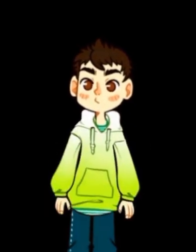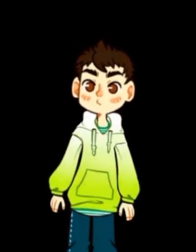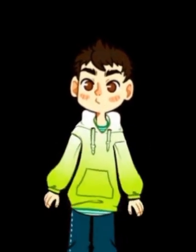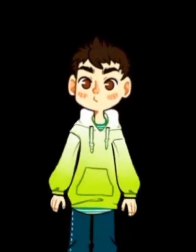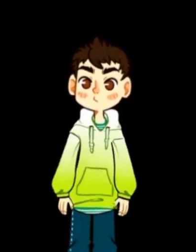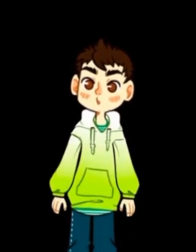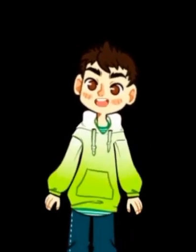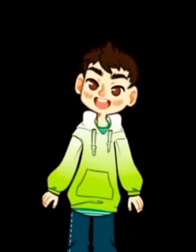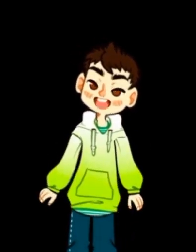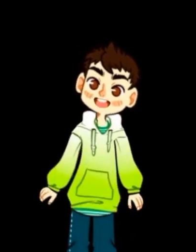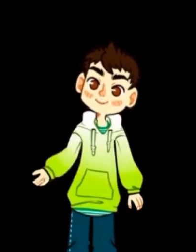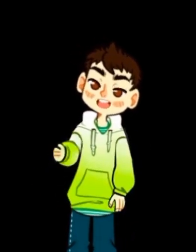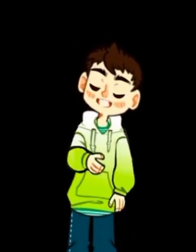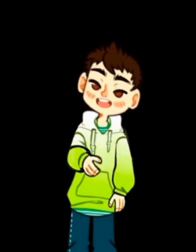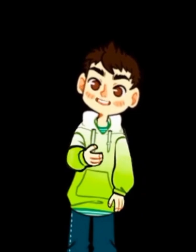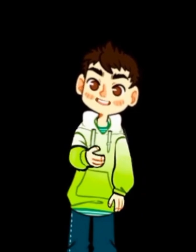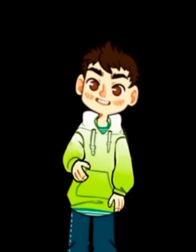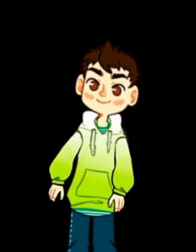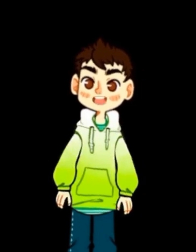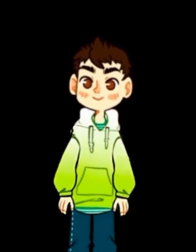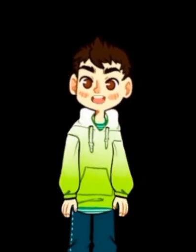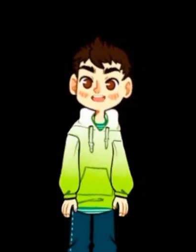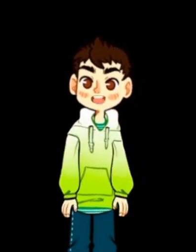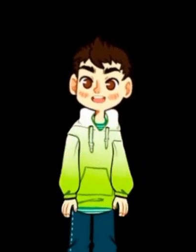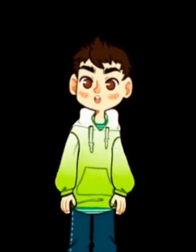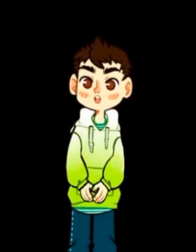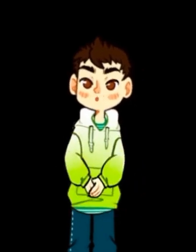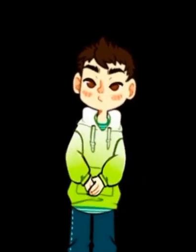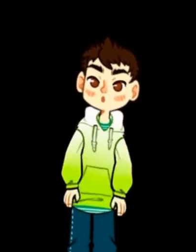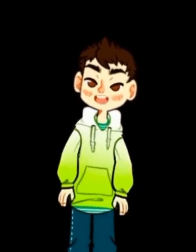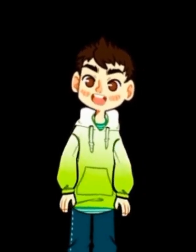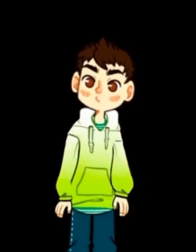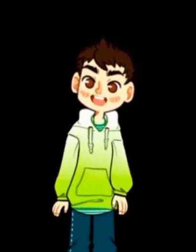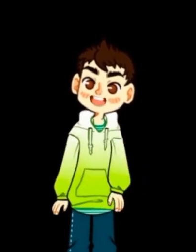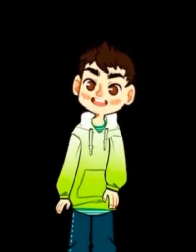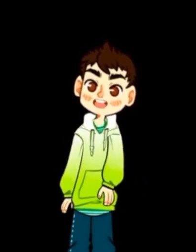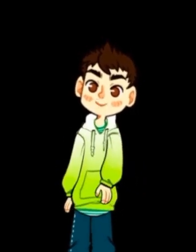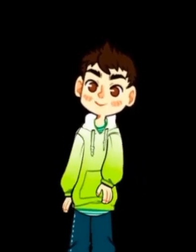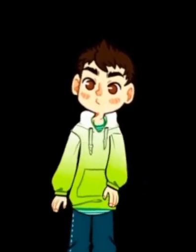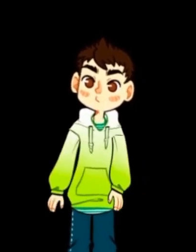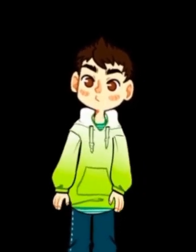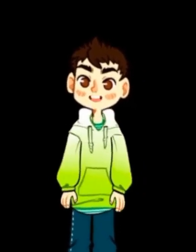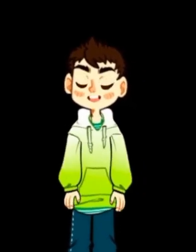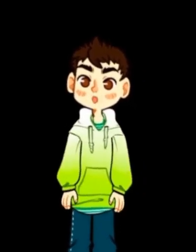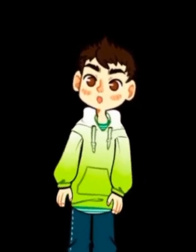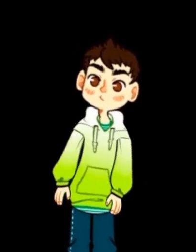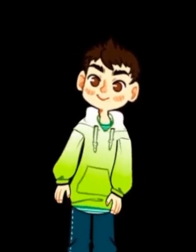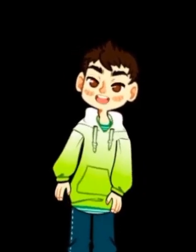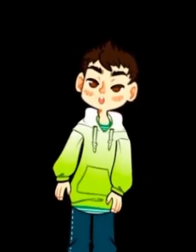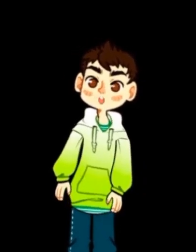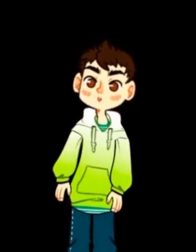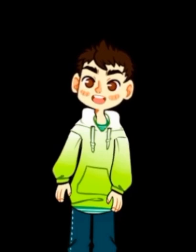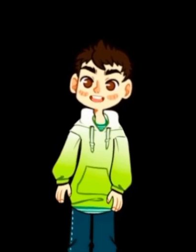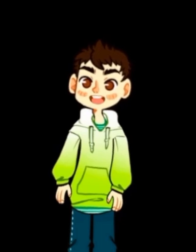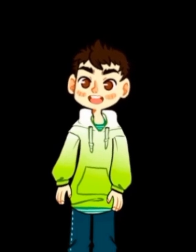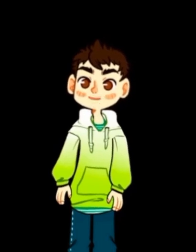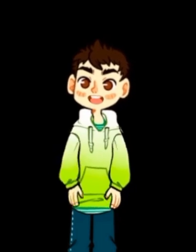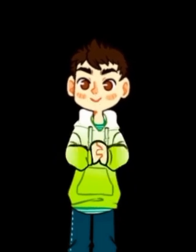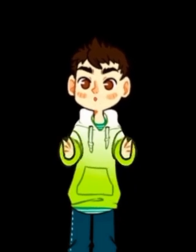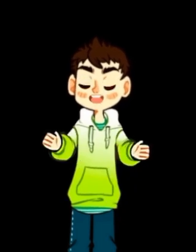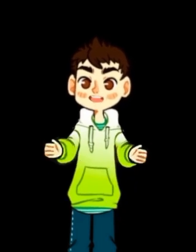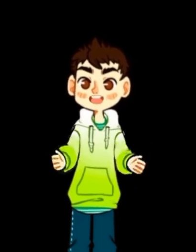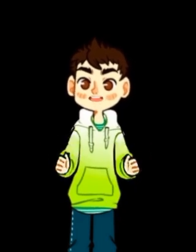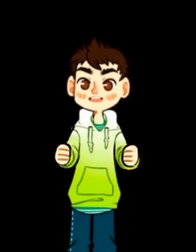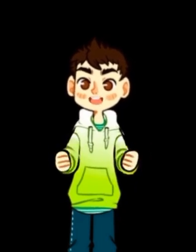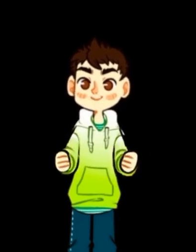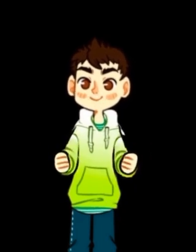Clica. Ara som a classe en petits grups, però ho donarem tot amb la banda. Cantarem i ballarem com